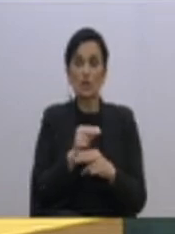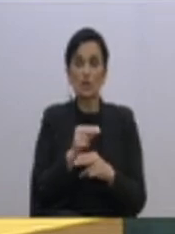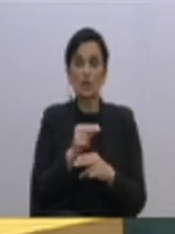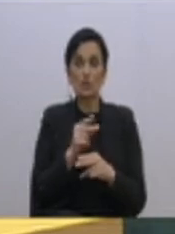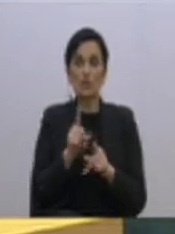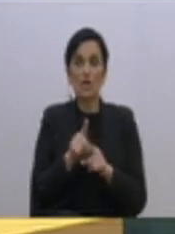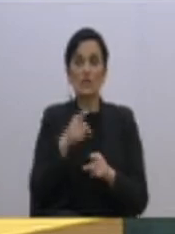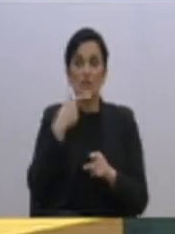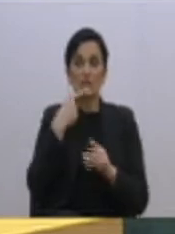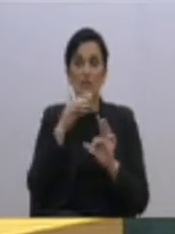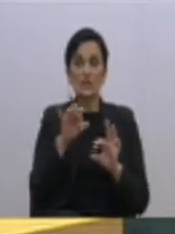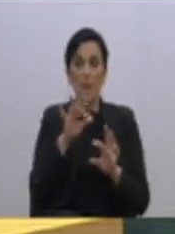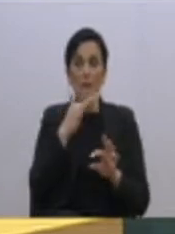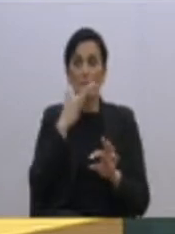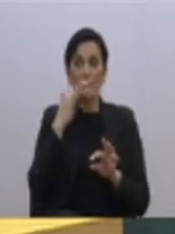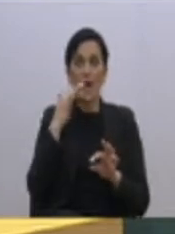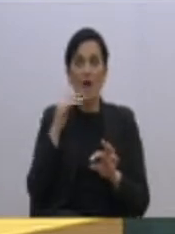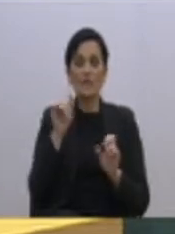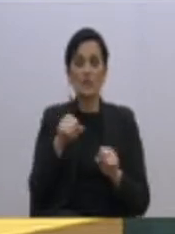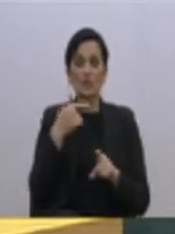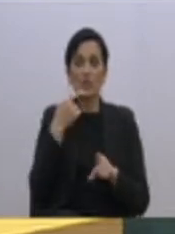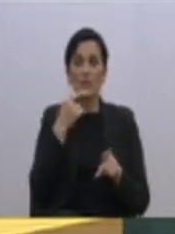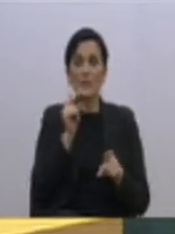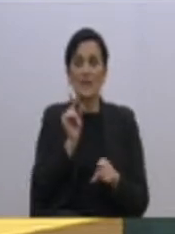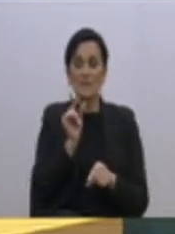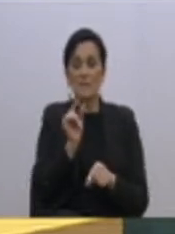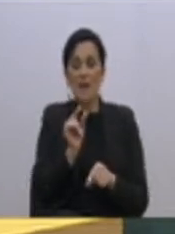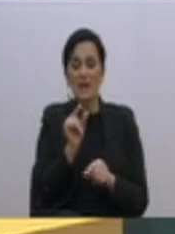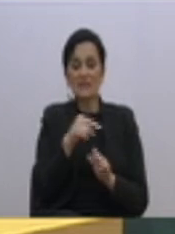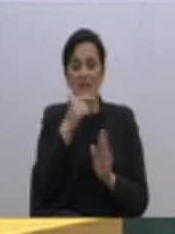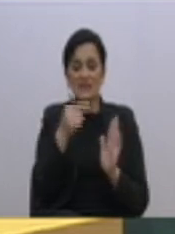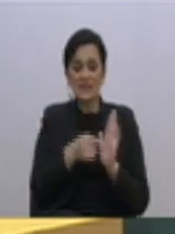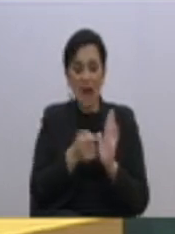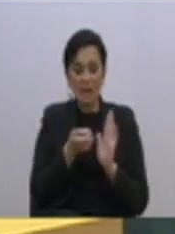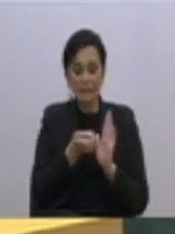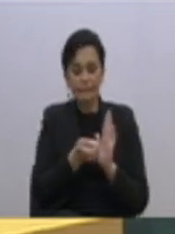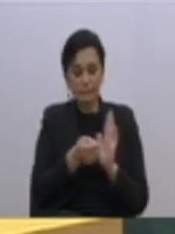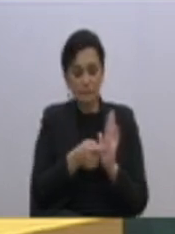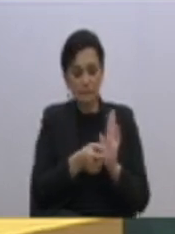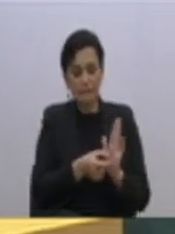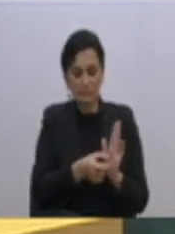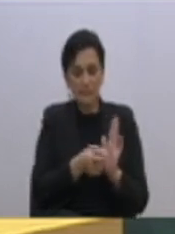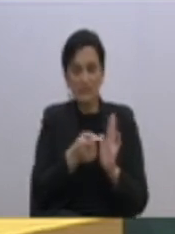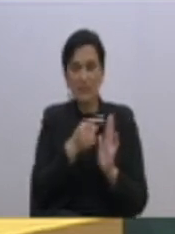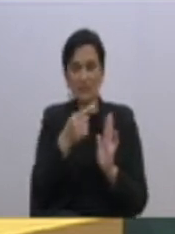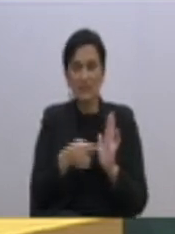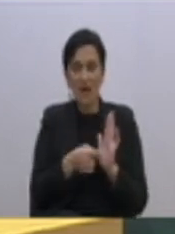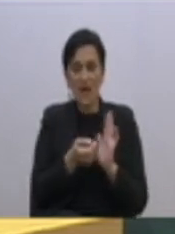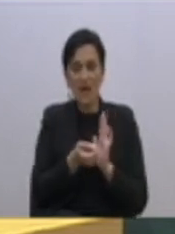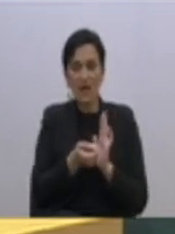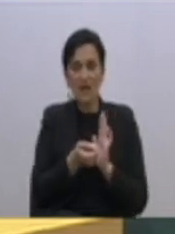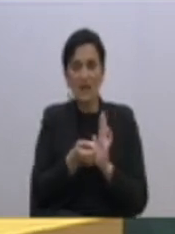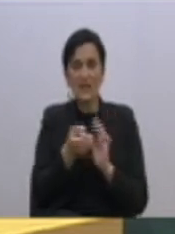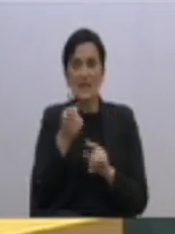მინდოდა. ალბათ კიდე ბევრი რაღაცა შეიძლება, მაგრამ ისეთი პატარა საკითხია ჩაკვეხებული აქ, რომ არ ვიცი. ანუ ეს ხო